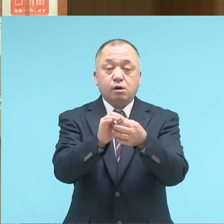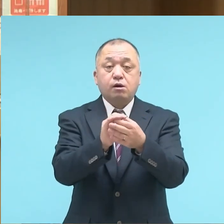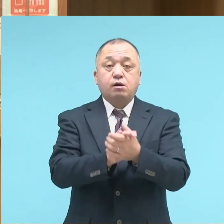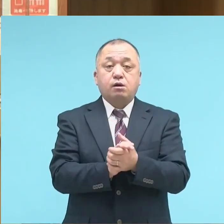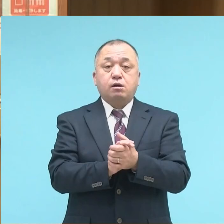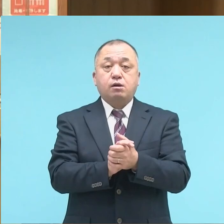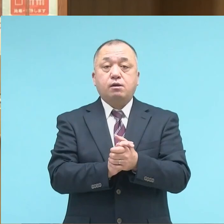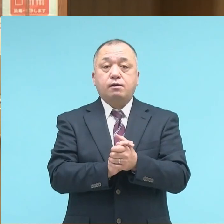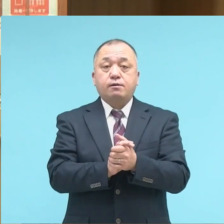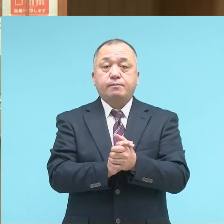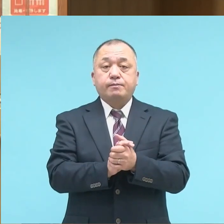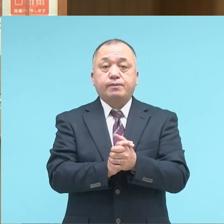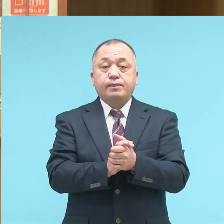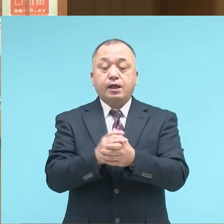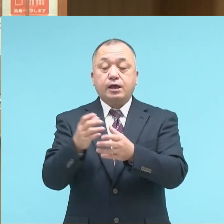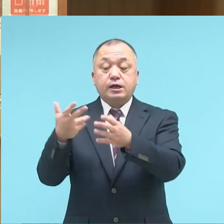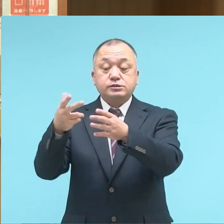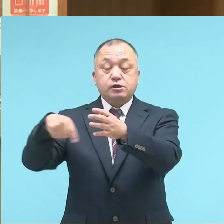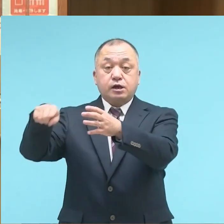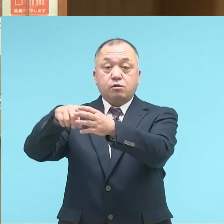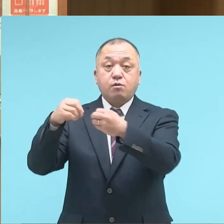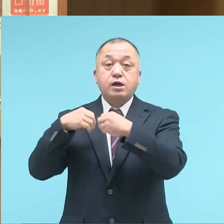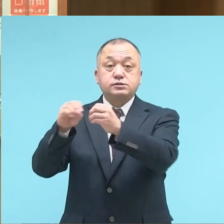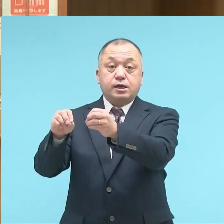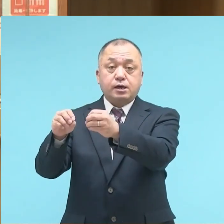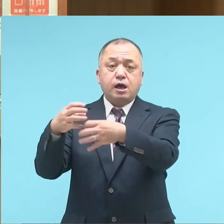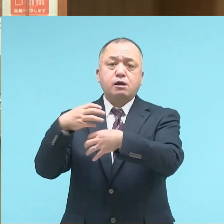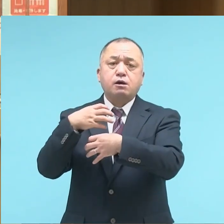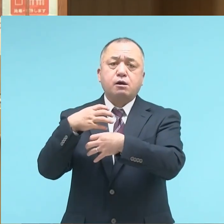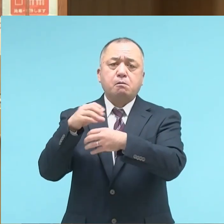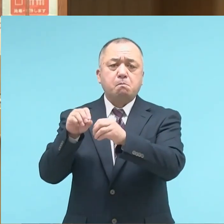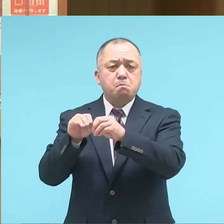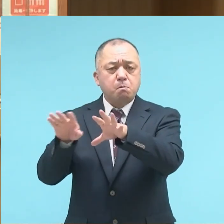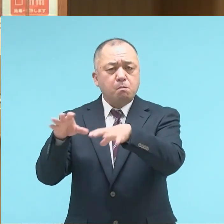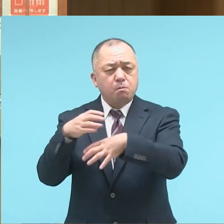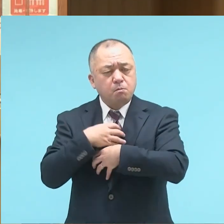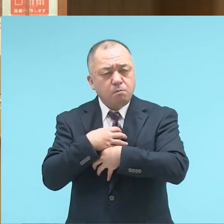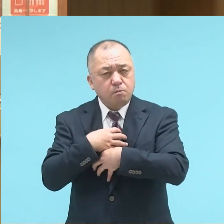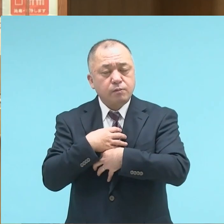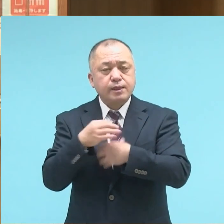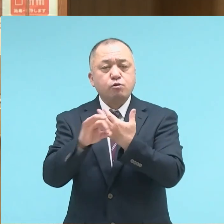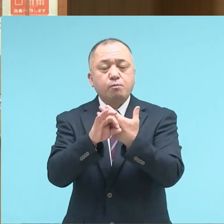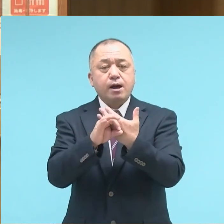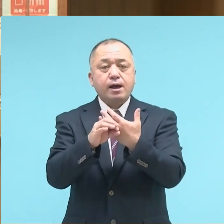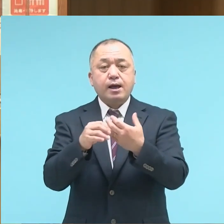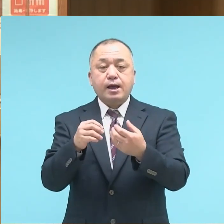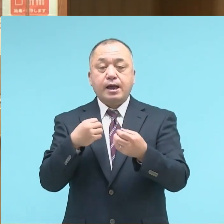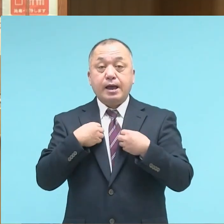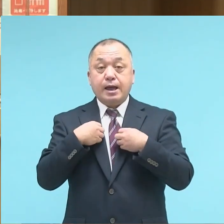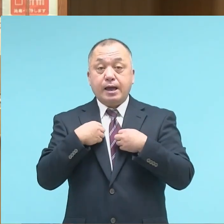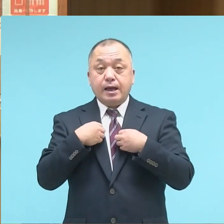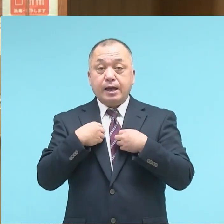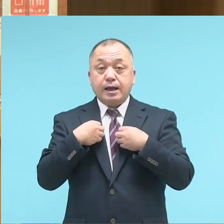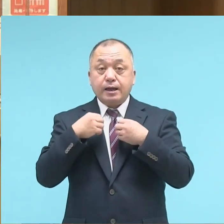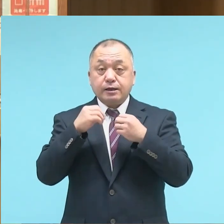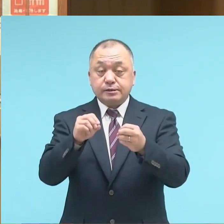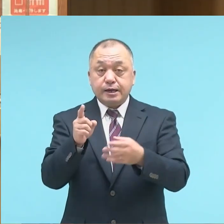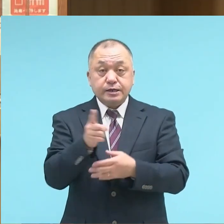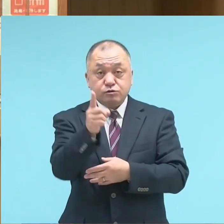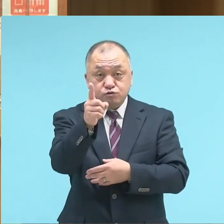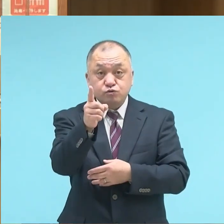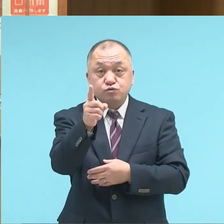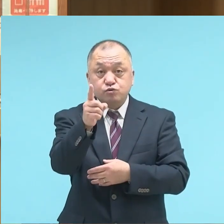上げたような、そういった市中での感染が広がっている恐れがあると、リンクなしの方がですね、例えばかなり見受